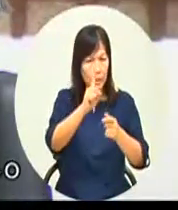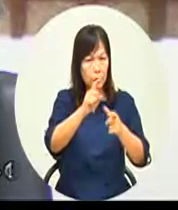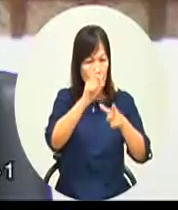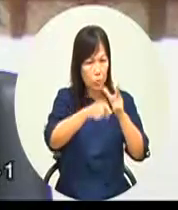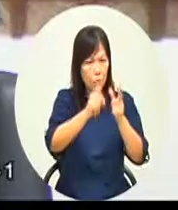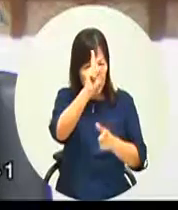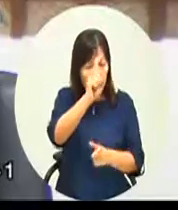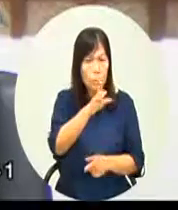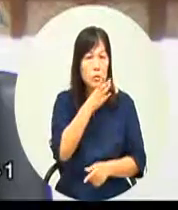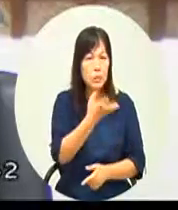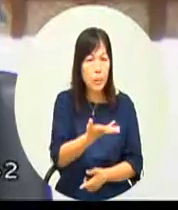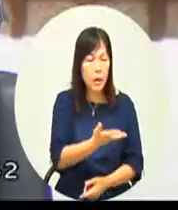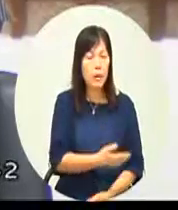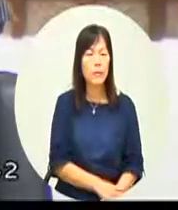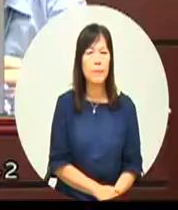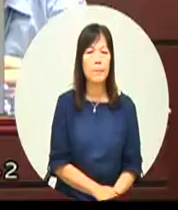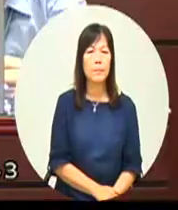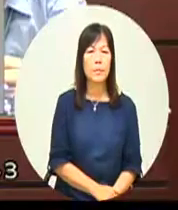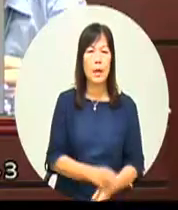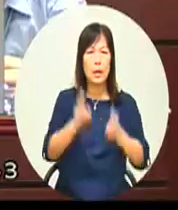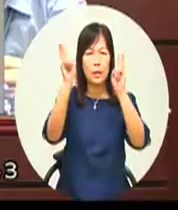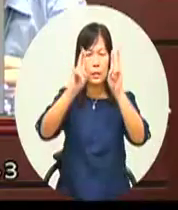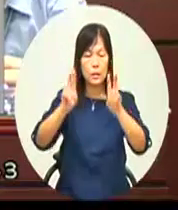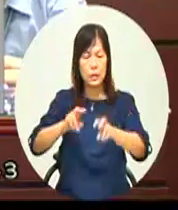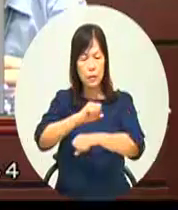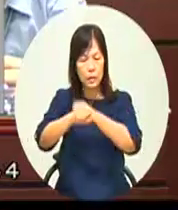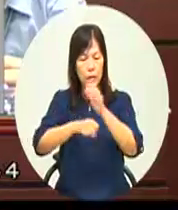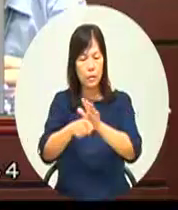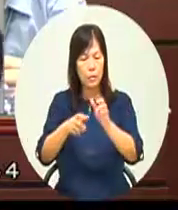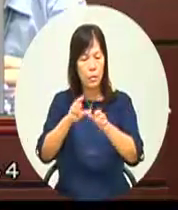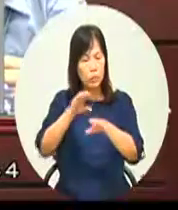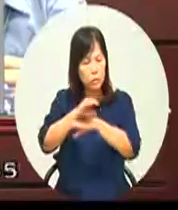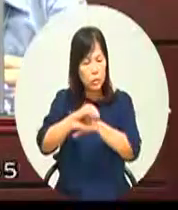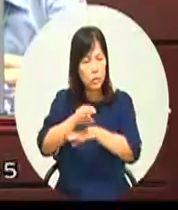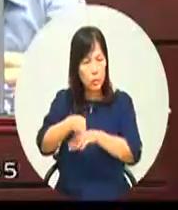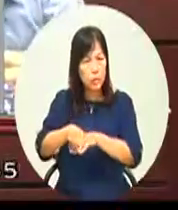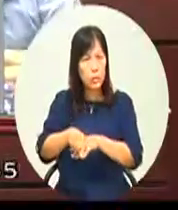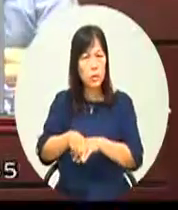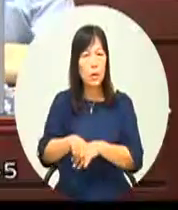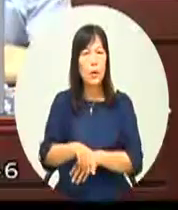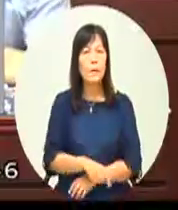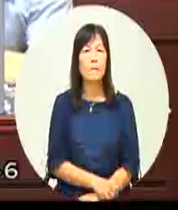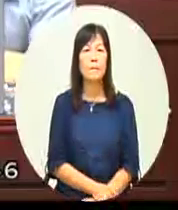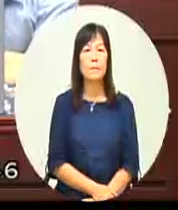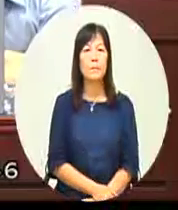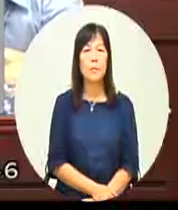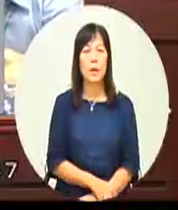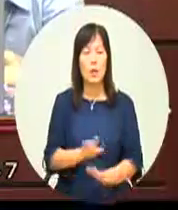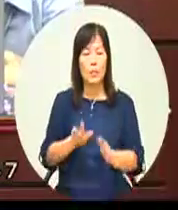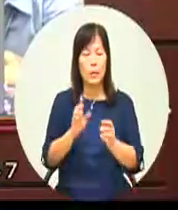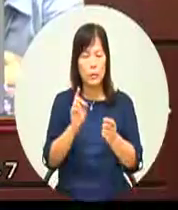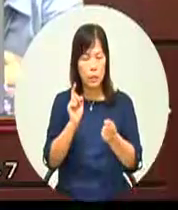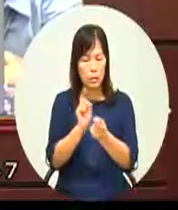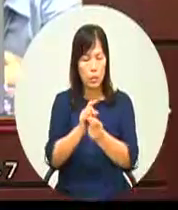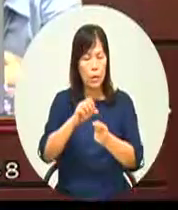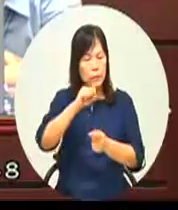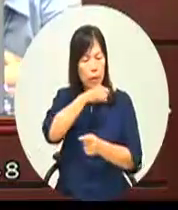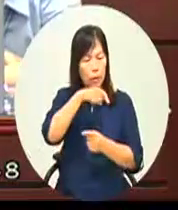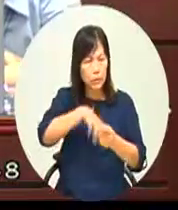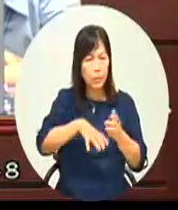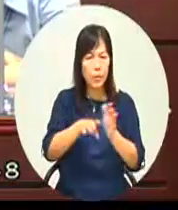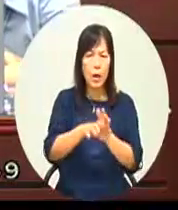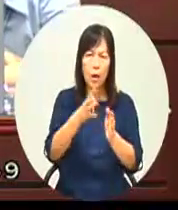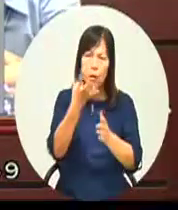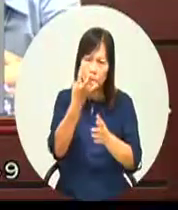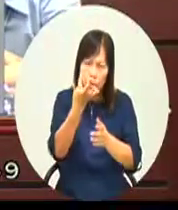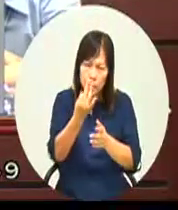是不是只有一家可以符合 电动汽车分享系统吗？ 对。 现在我们所知道的有国内有还有几家